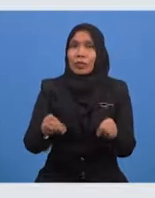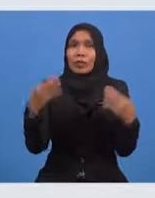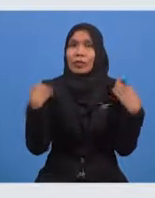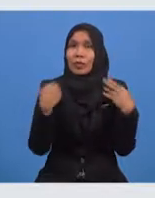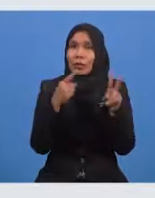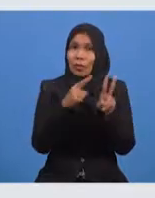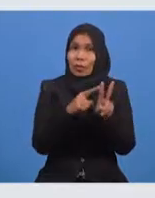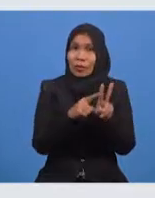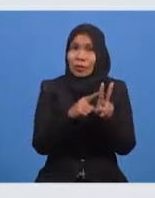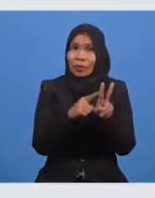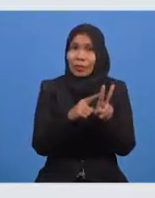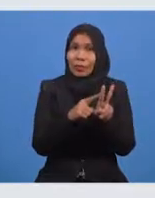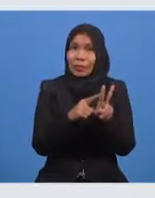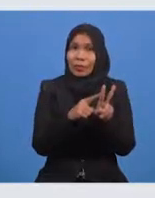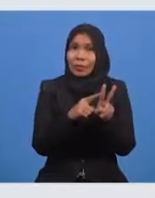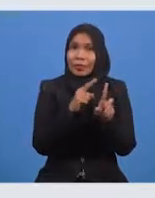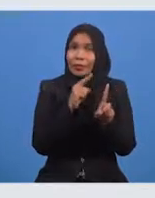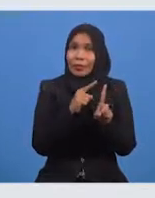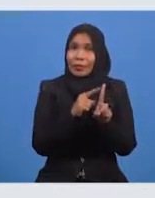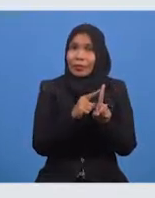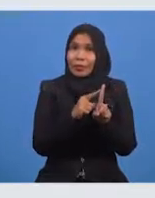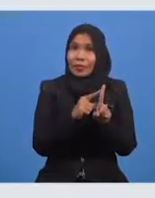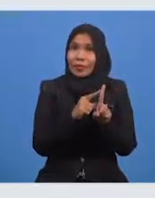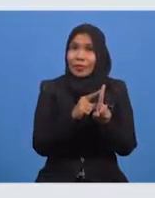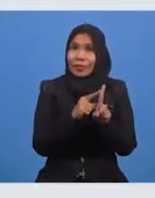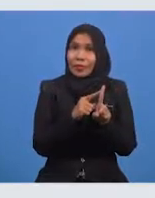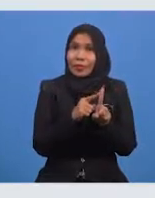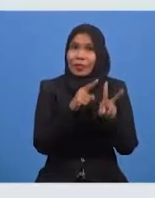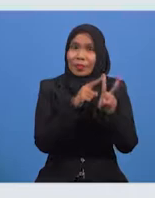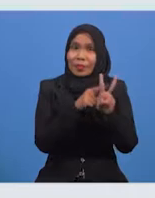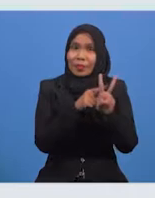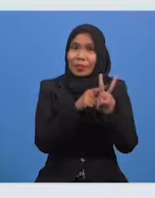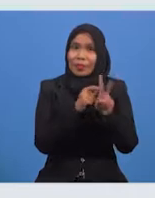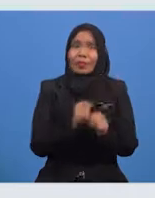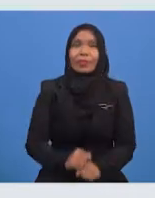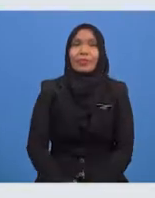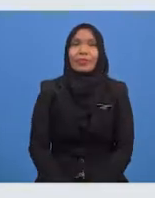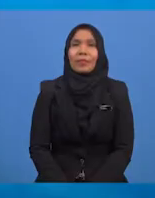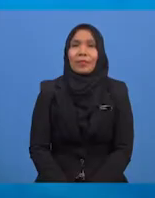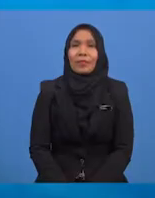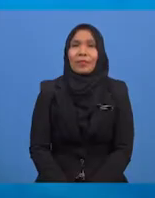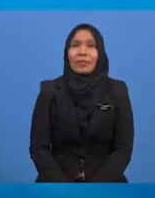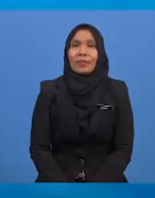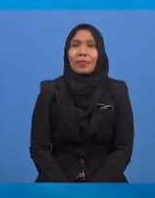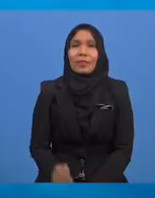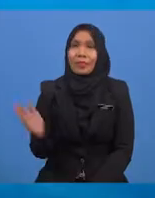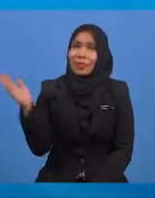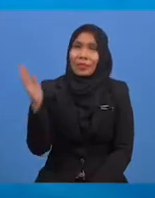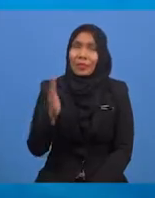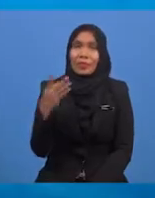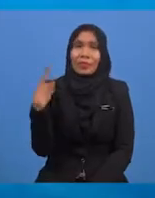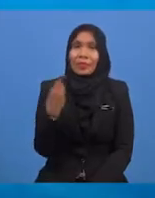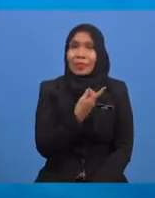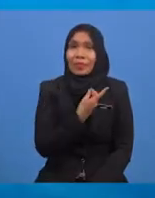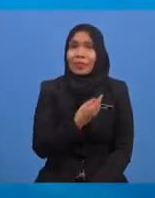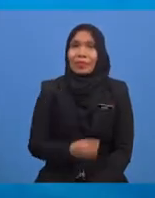iaitu sumber manusia dalaman dan sumber manusia luaran. Tanpa melengahkan masa lagi, jom kita selami